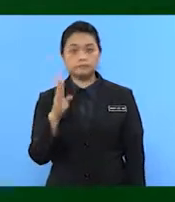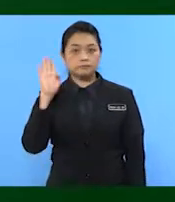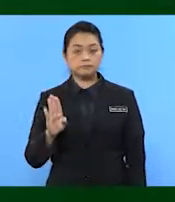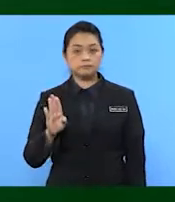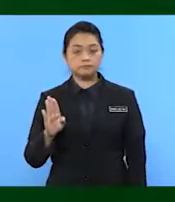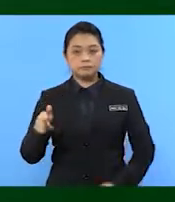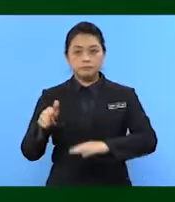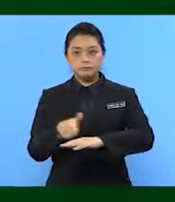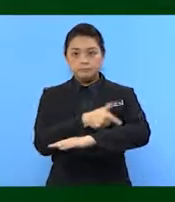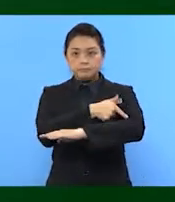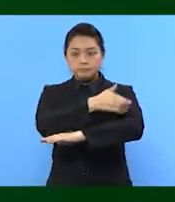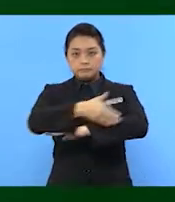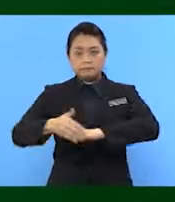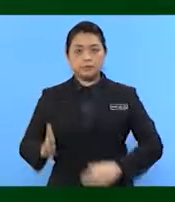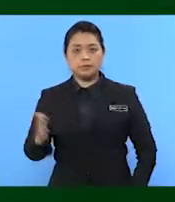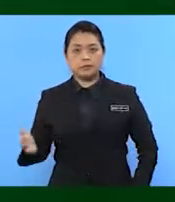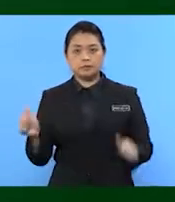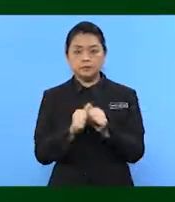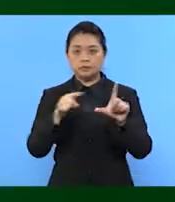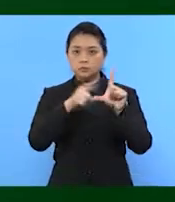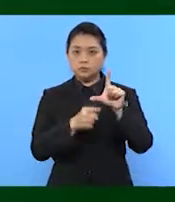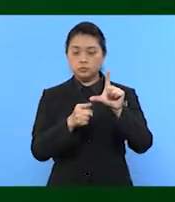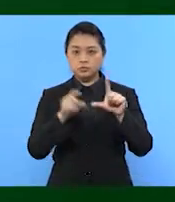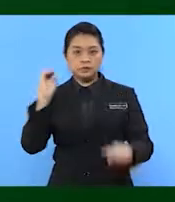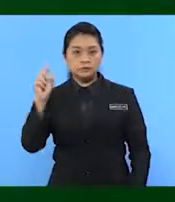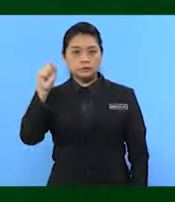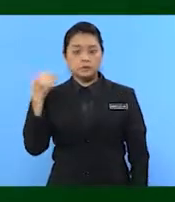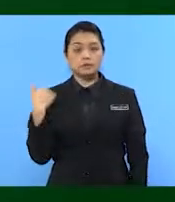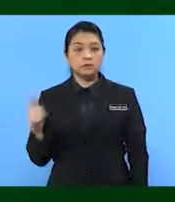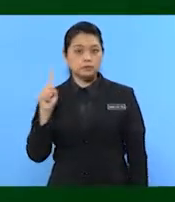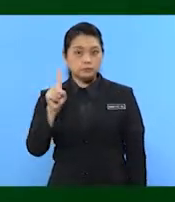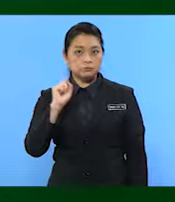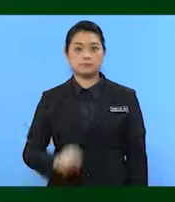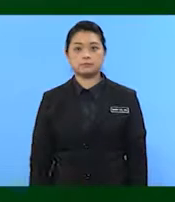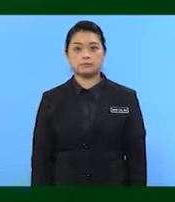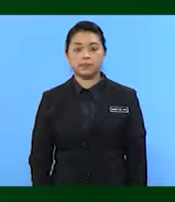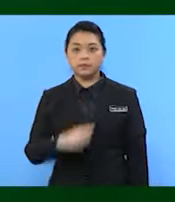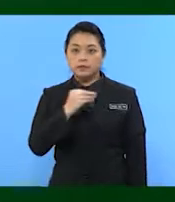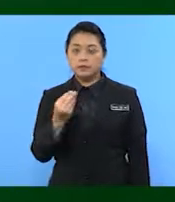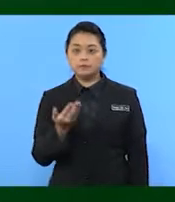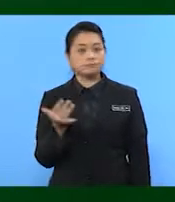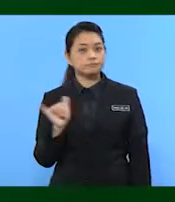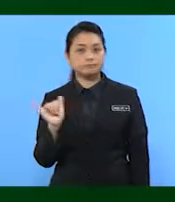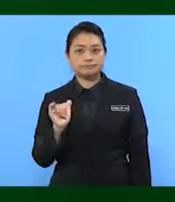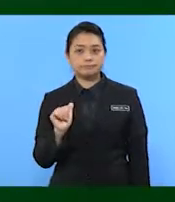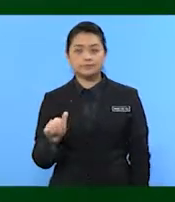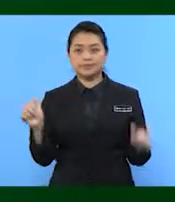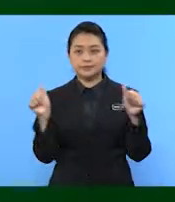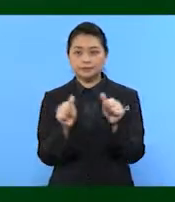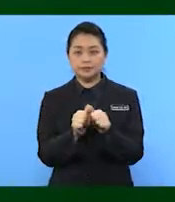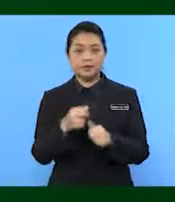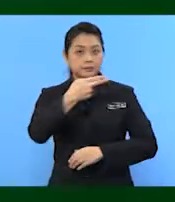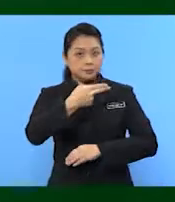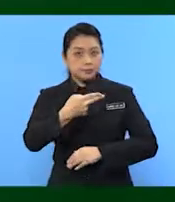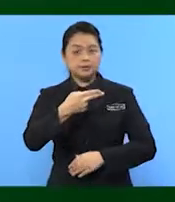sisi bersebelahan dengan sudut sifar darjah ialah 1 unit. Dan begitu juga dengan panjang